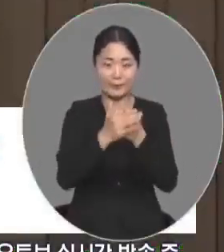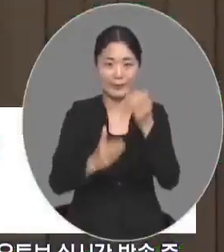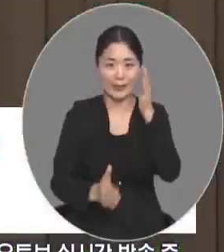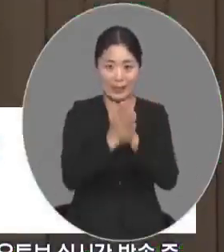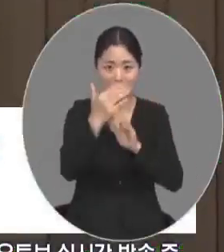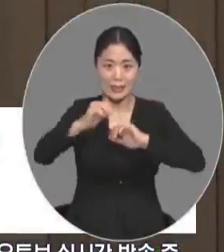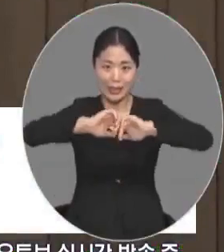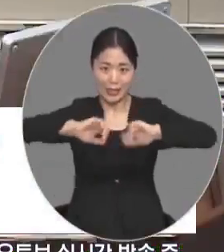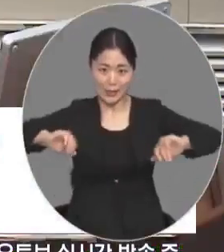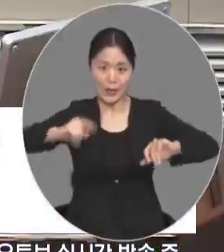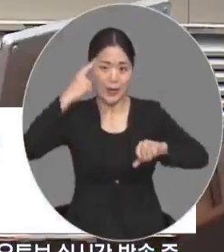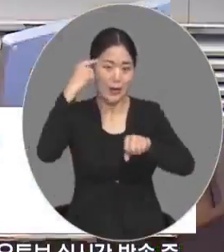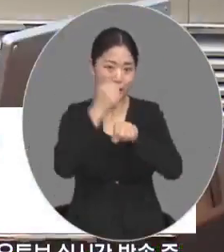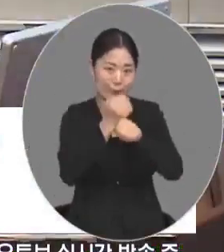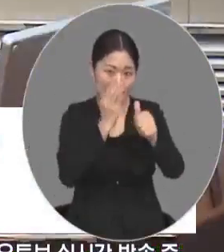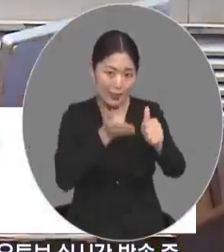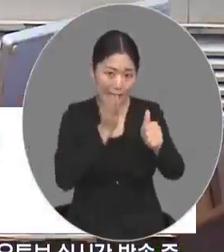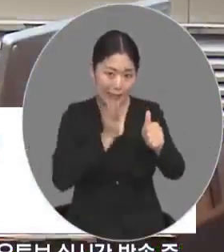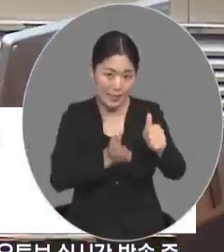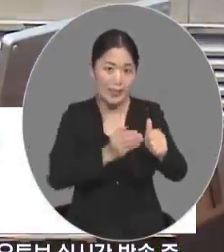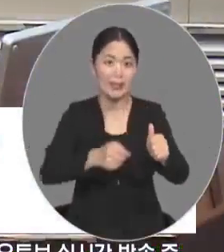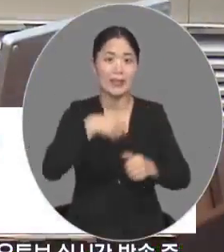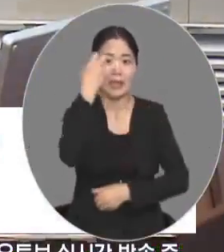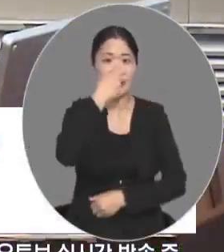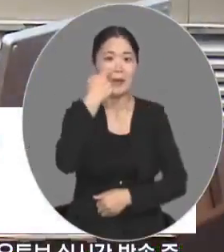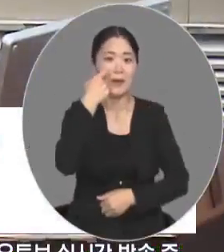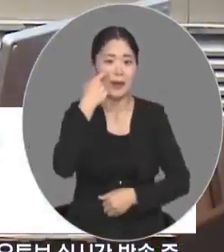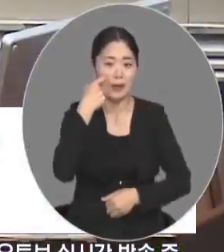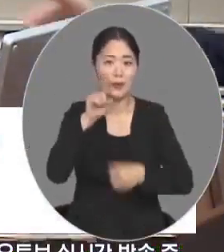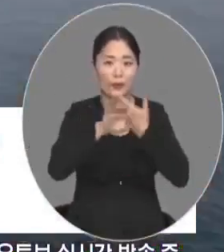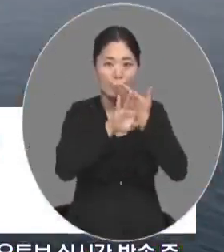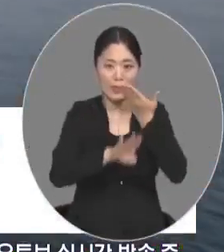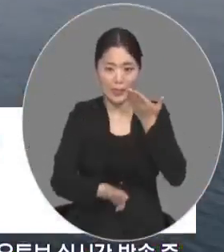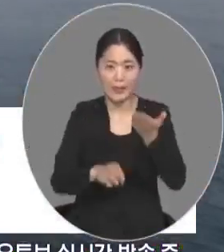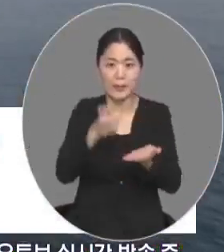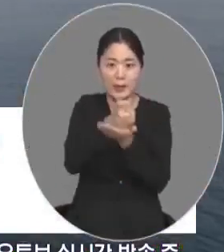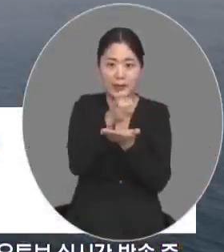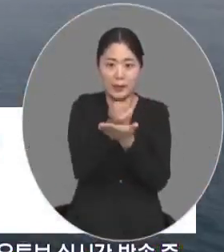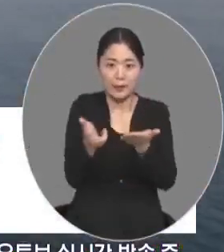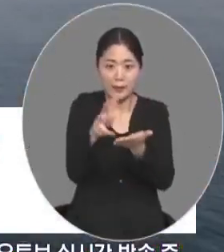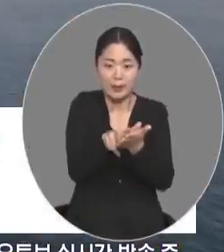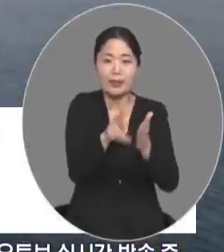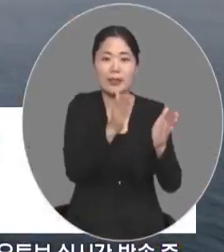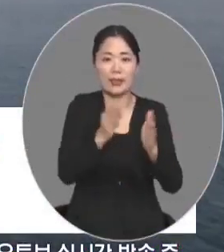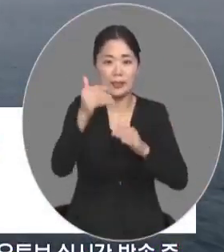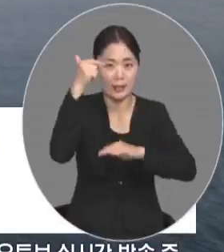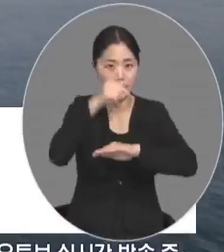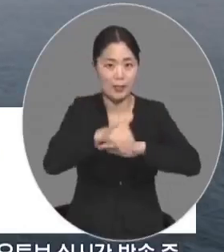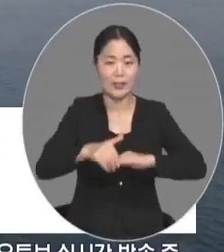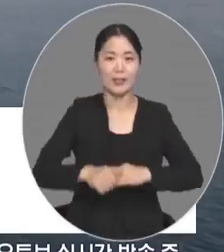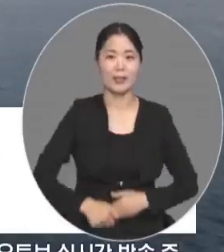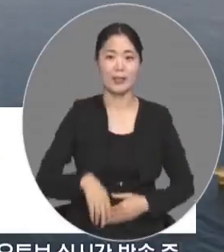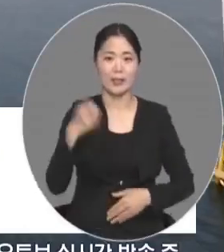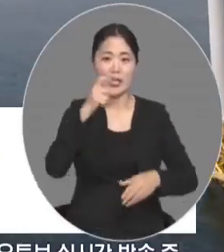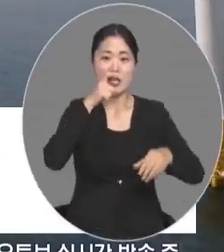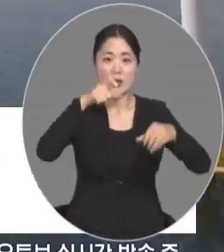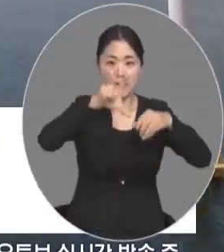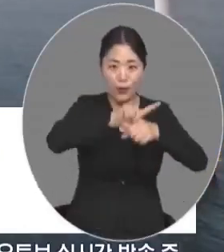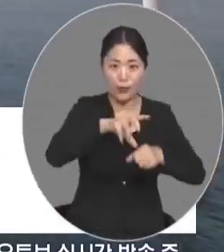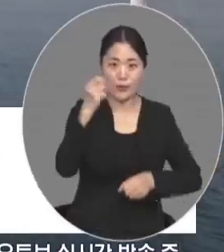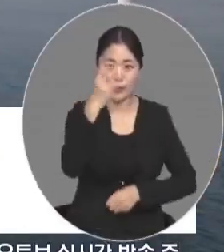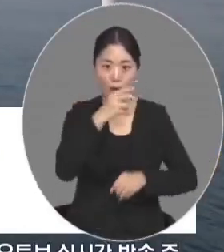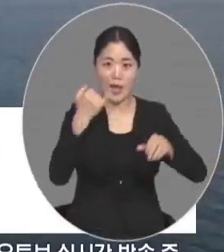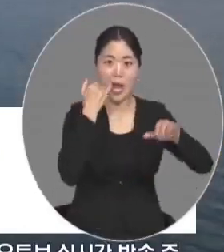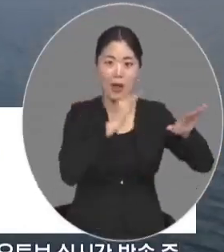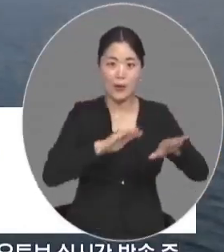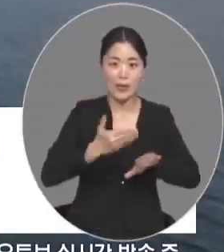용역을 통해 울산에 유리한 하위 법령 마련에 나설 방침입니다. 울산의 풍부한 수소와 부유식 해상풍력을